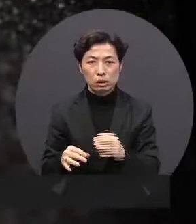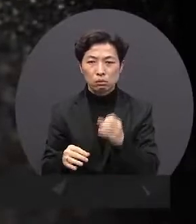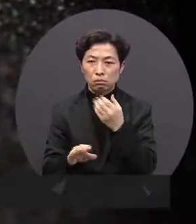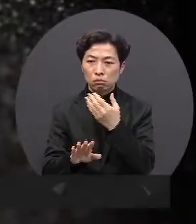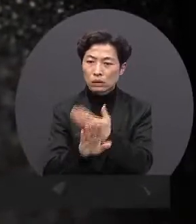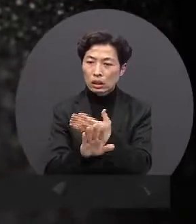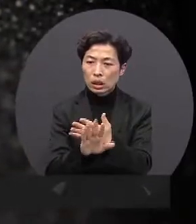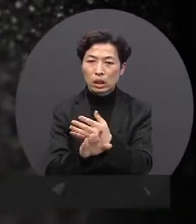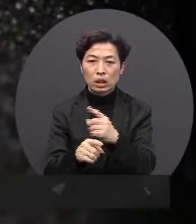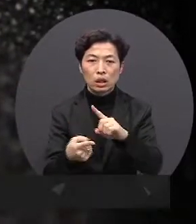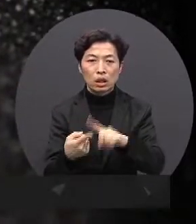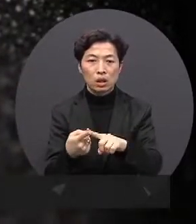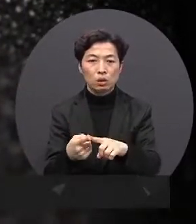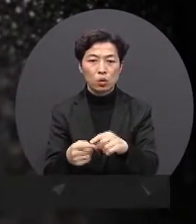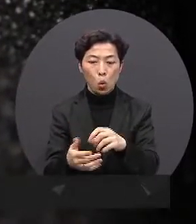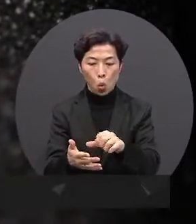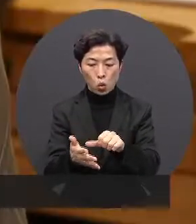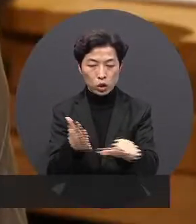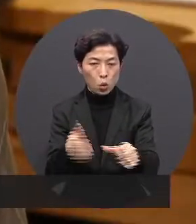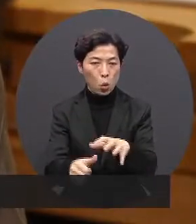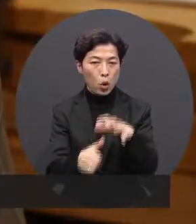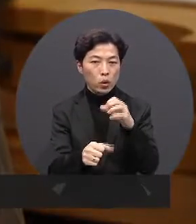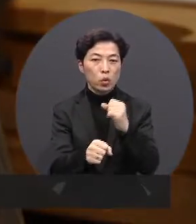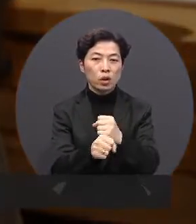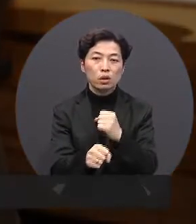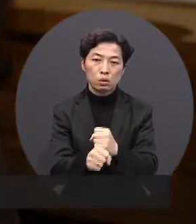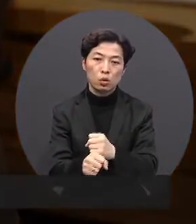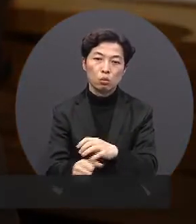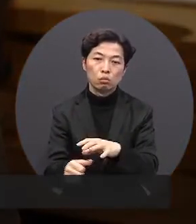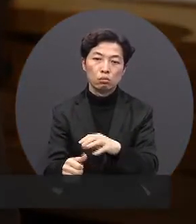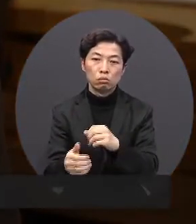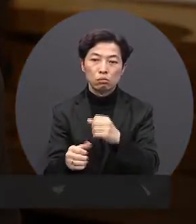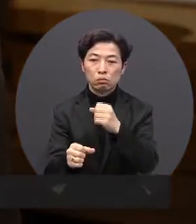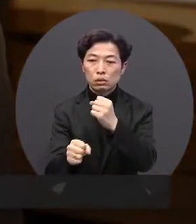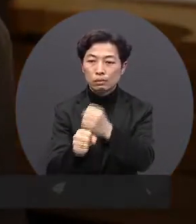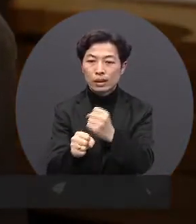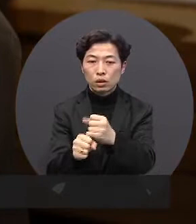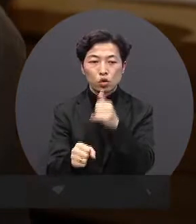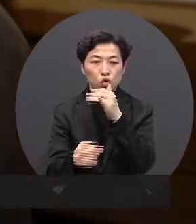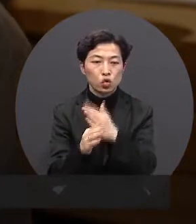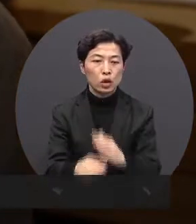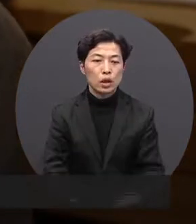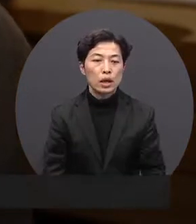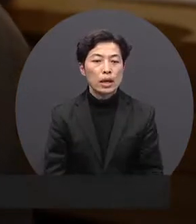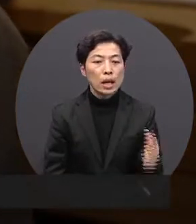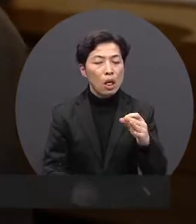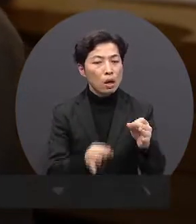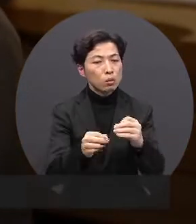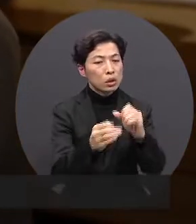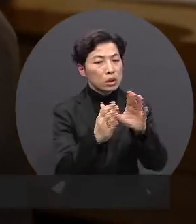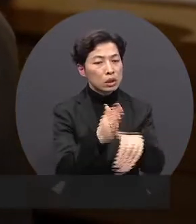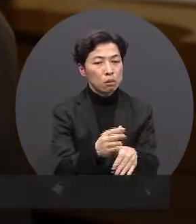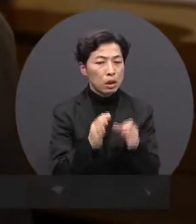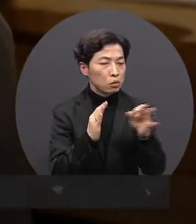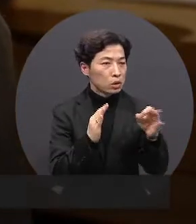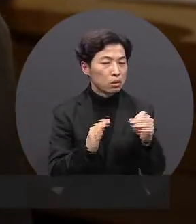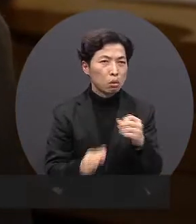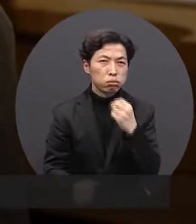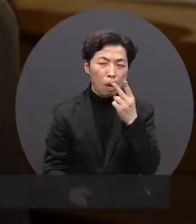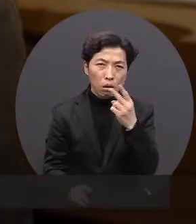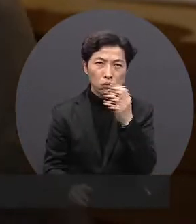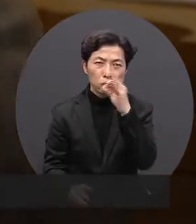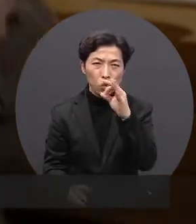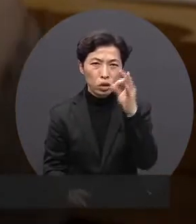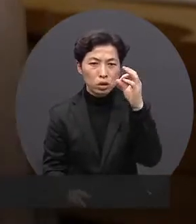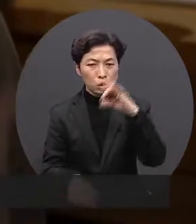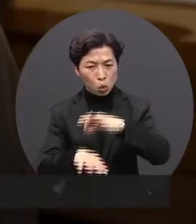예술적 실험을 하기 시작했습니다. 뮌헨에서 가장 큰 재래시장을 지나가는데 되게 혐오스러운